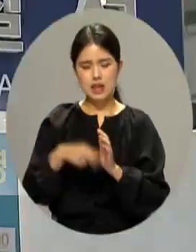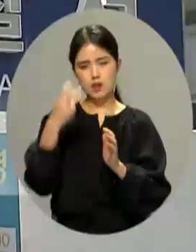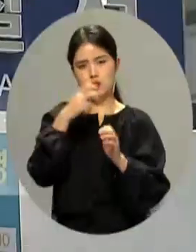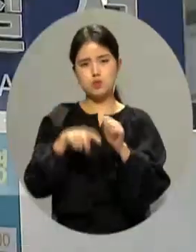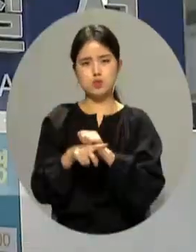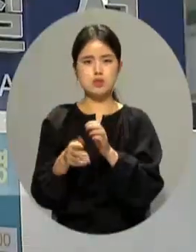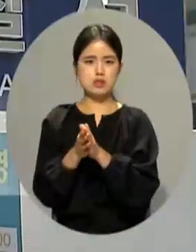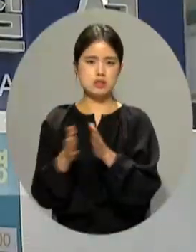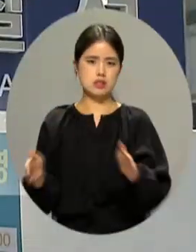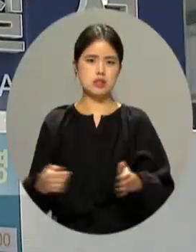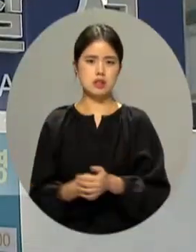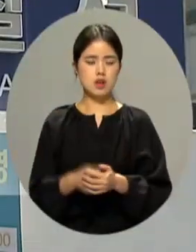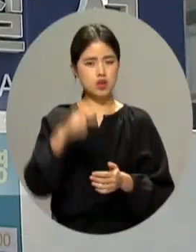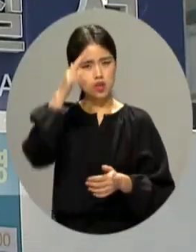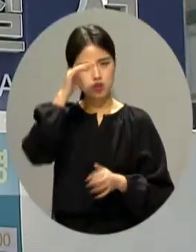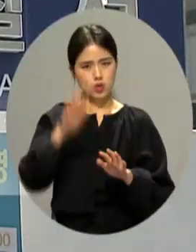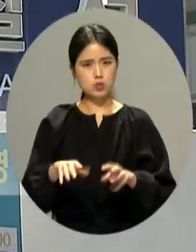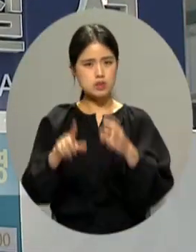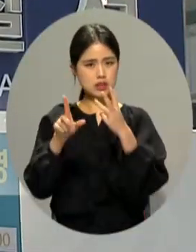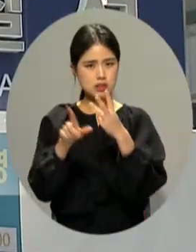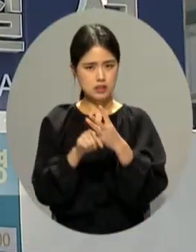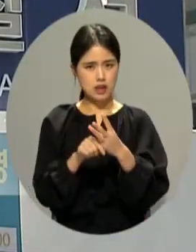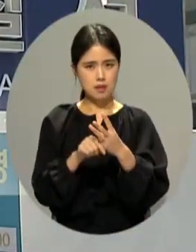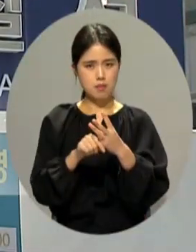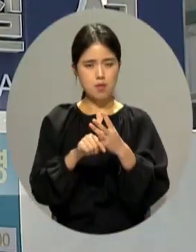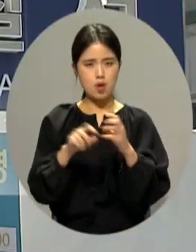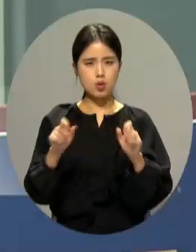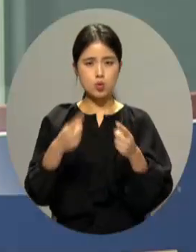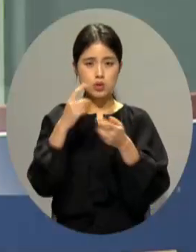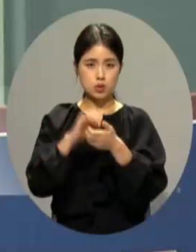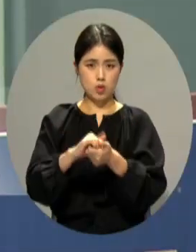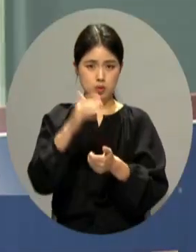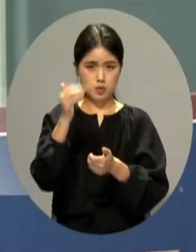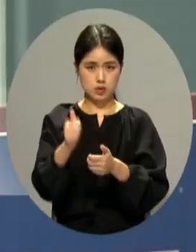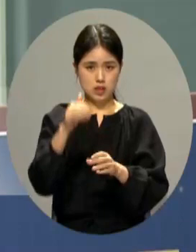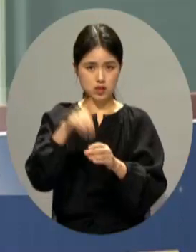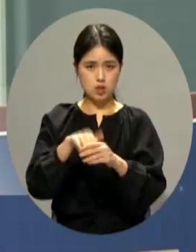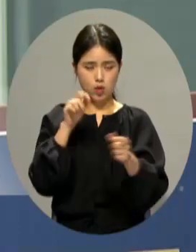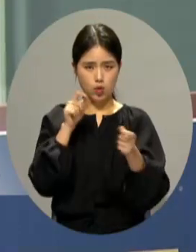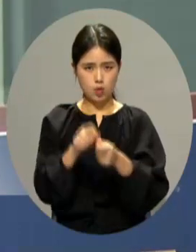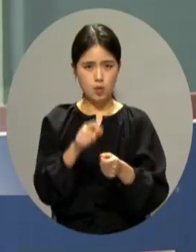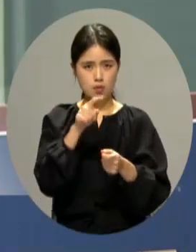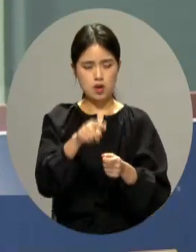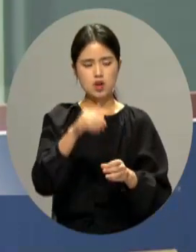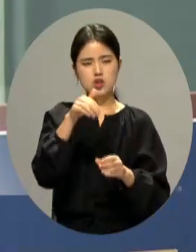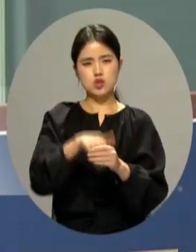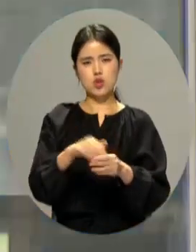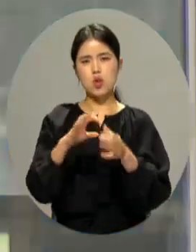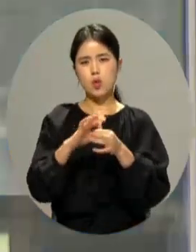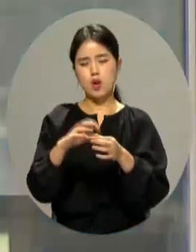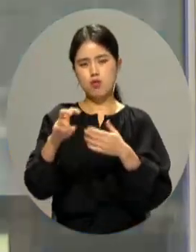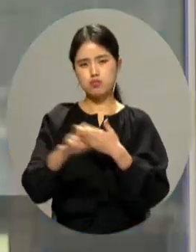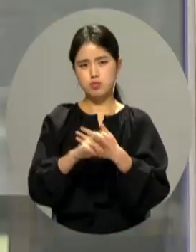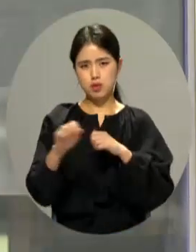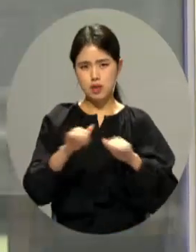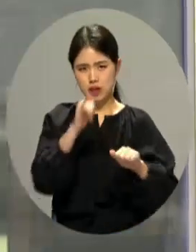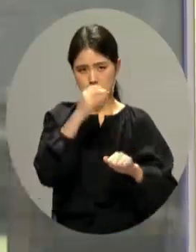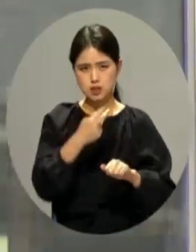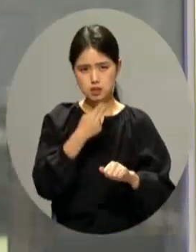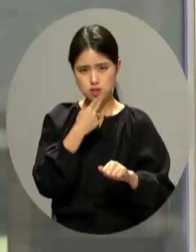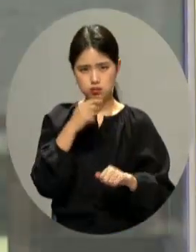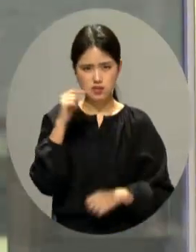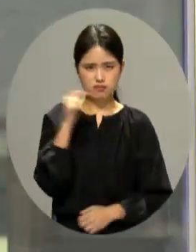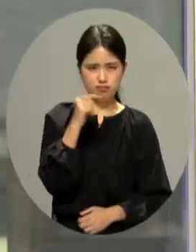나섰습니다. 경찰은 오는 3월 동시조합상 선거를 앞두고 농촌에서 선거 관련 불법 행위가 없는지 엄단하겠다고